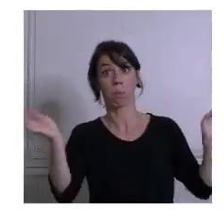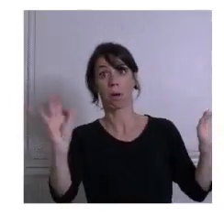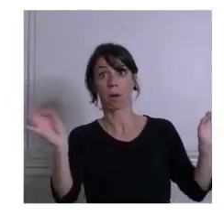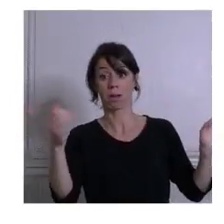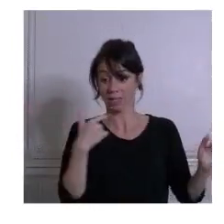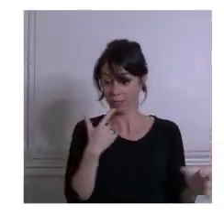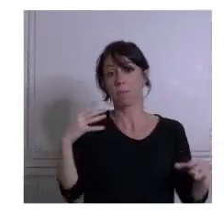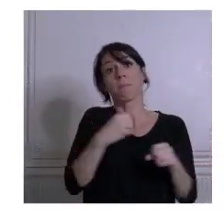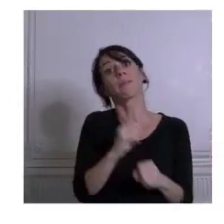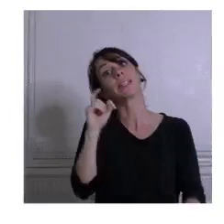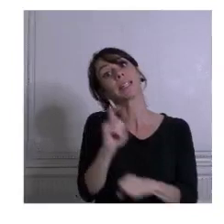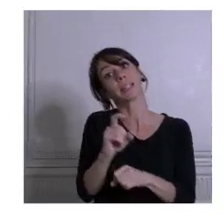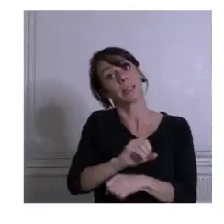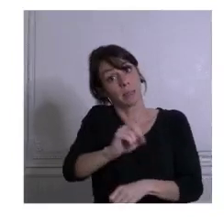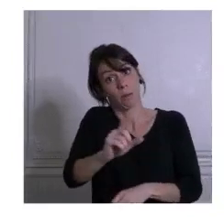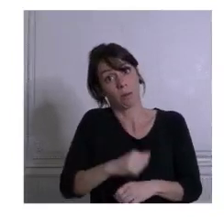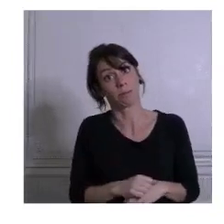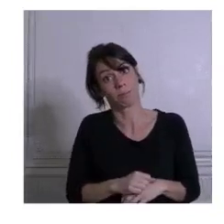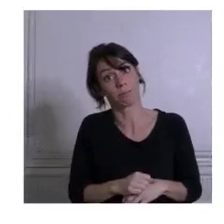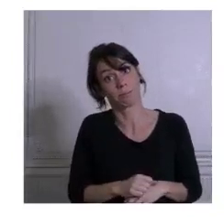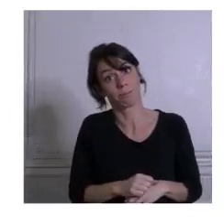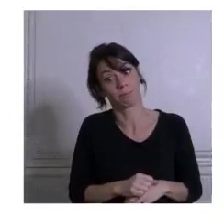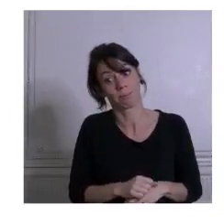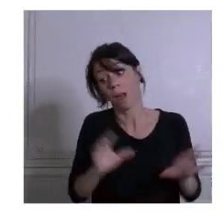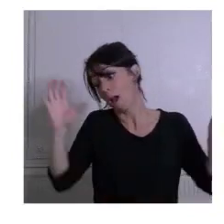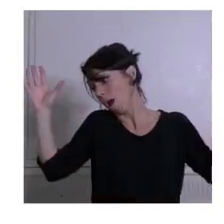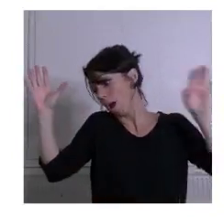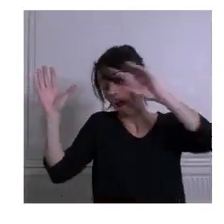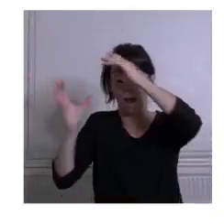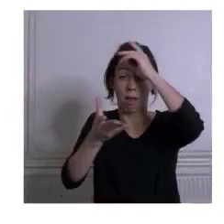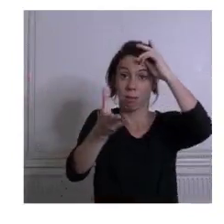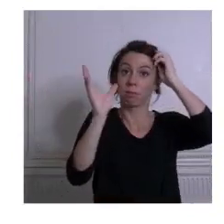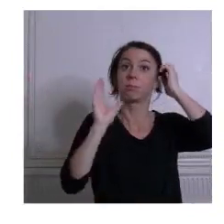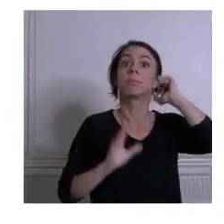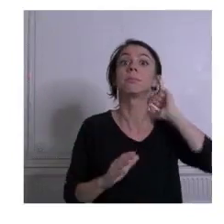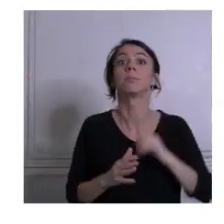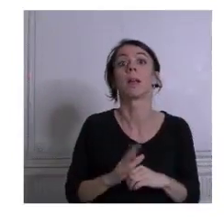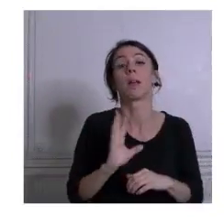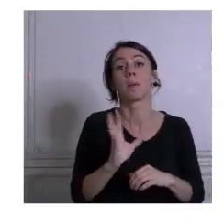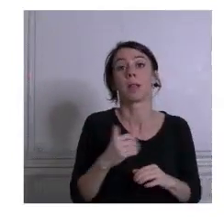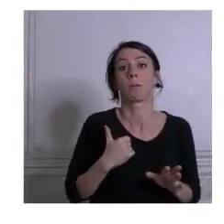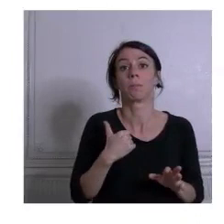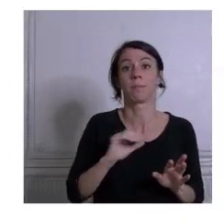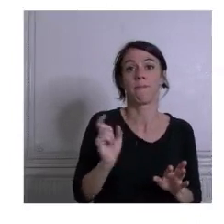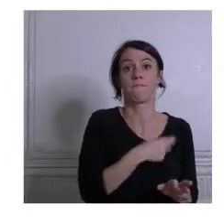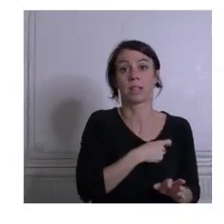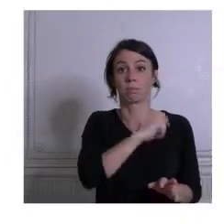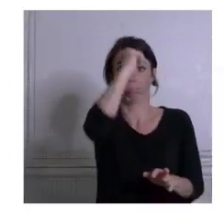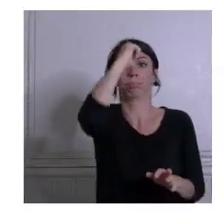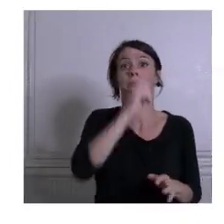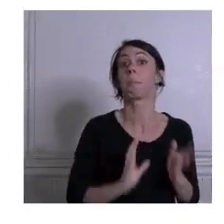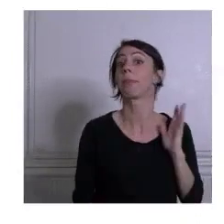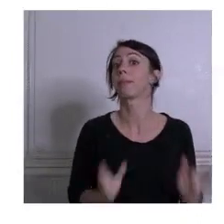difficile. Vous faites référence au travail de la métropole. Je rappelle que la métropole, c'est une communauté